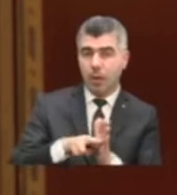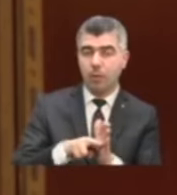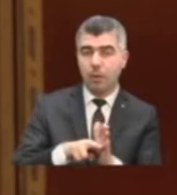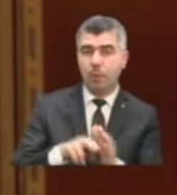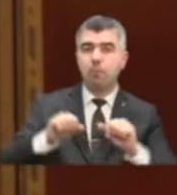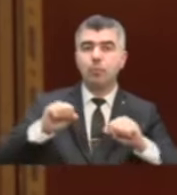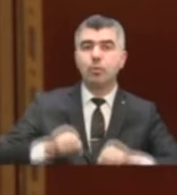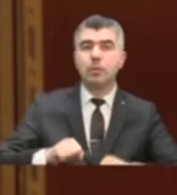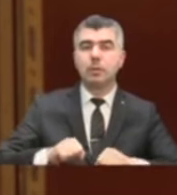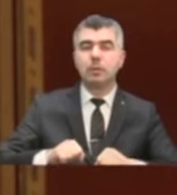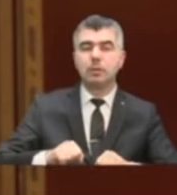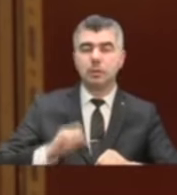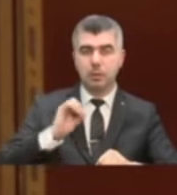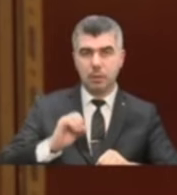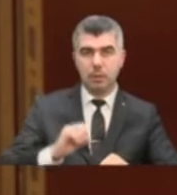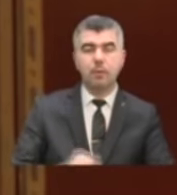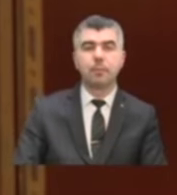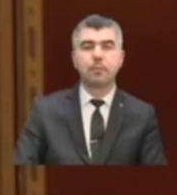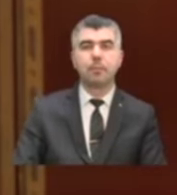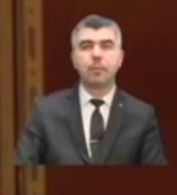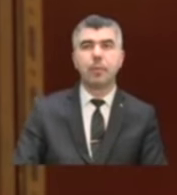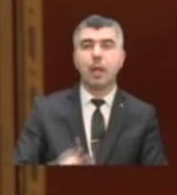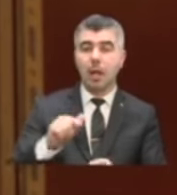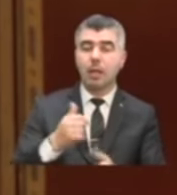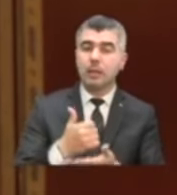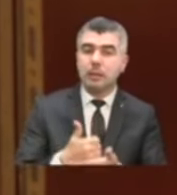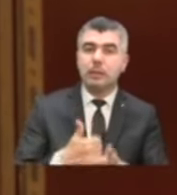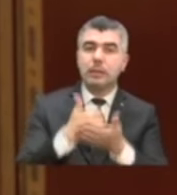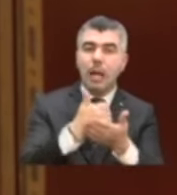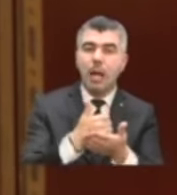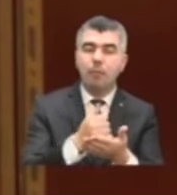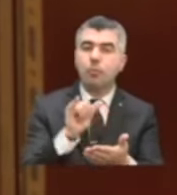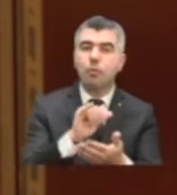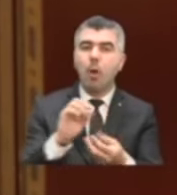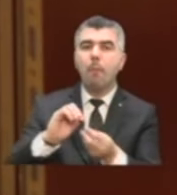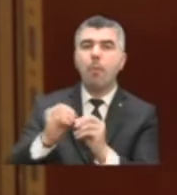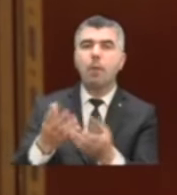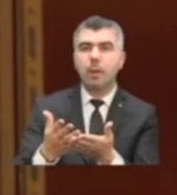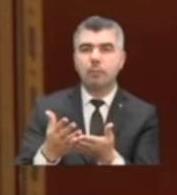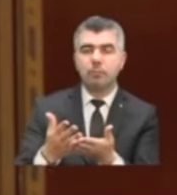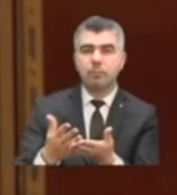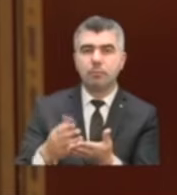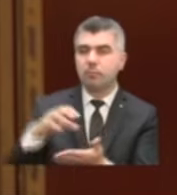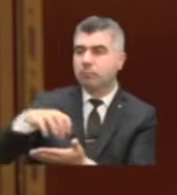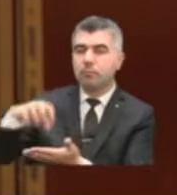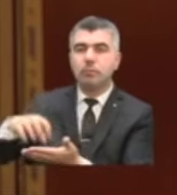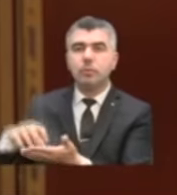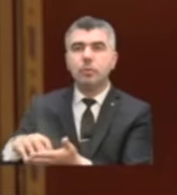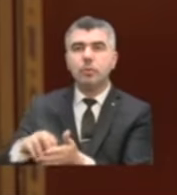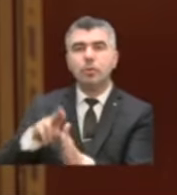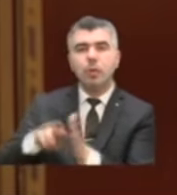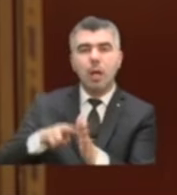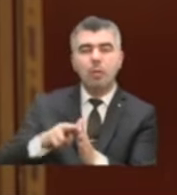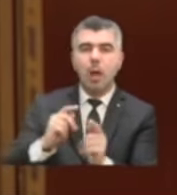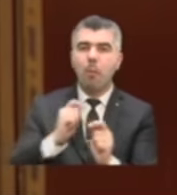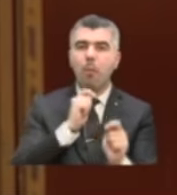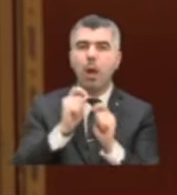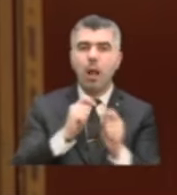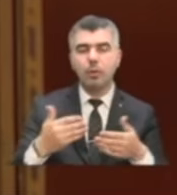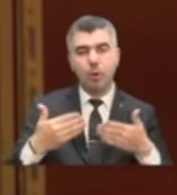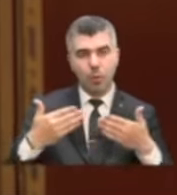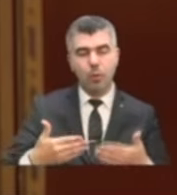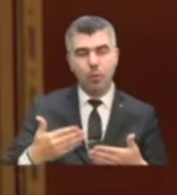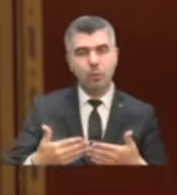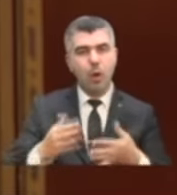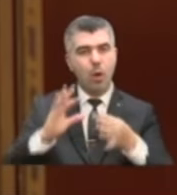الجهوية، لأنه خصو يكون واحد الدعم مبني على الإشكاليات اللي كيعانيوا منها في الجهات اللي كينتميوا لها. فالمناقشه اليوم جاري